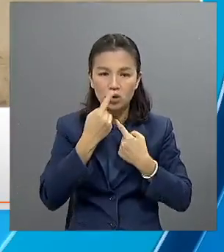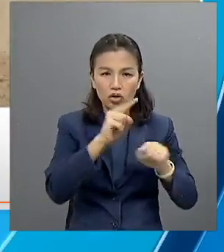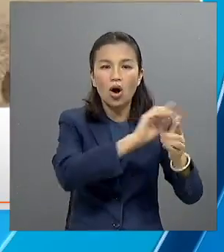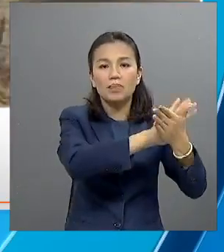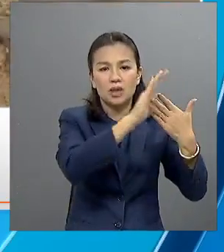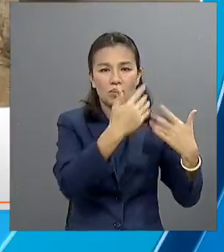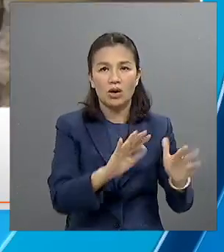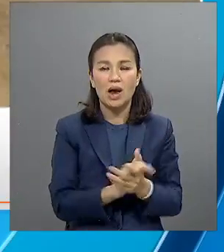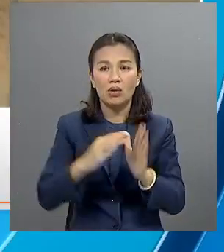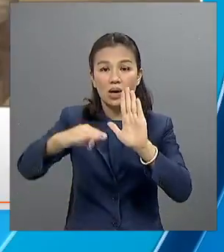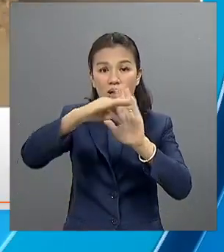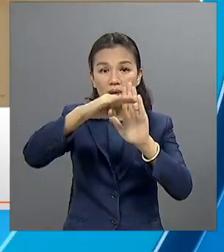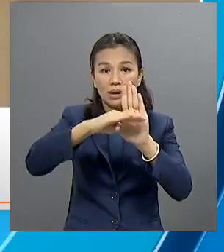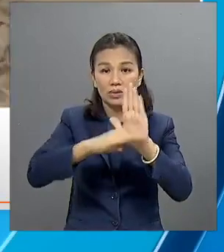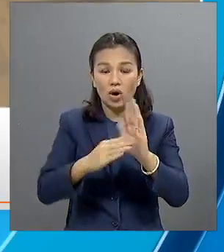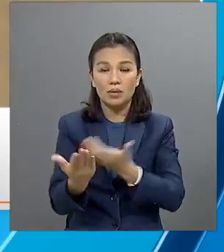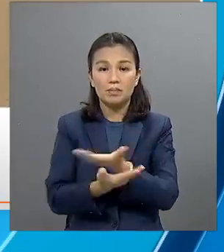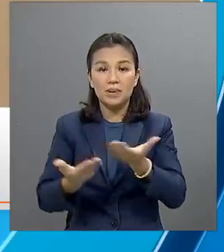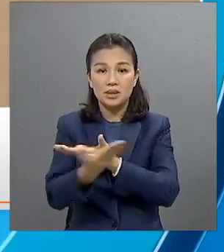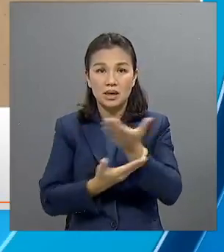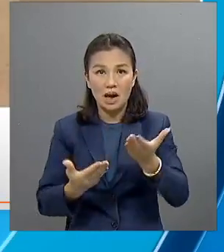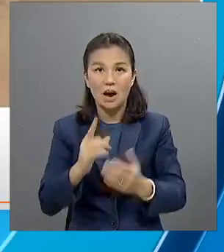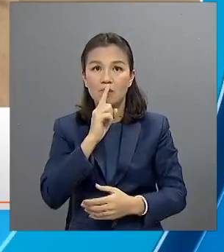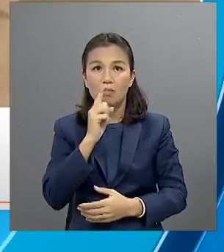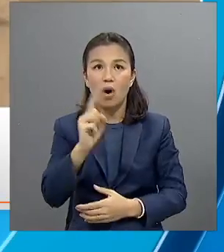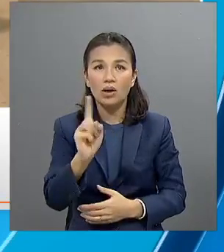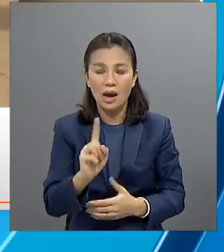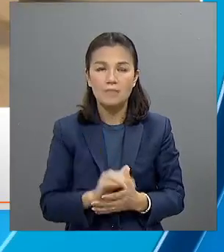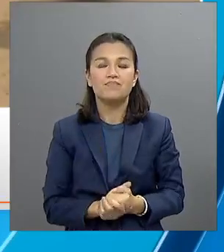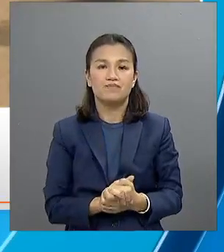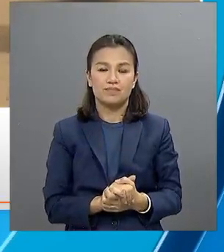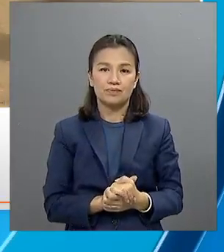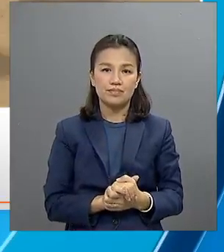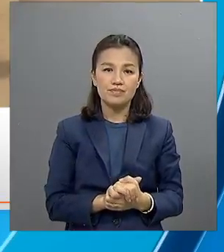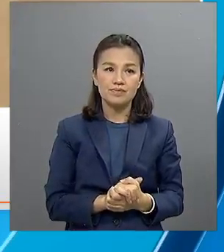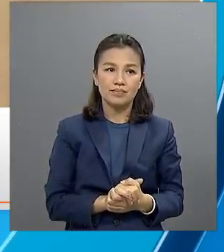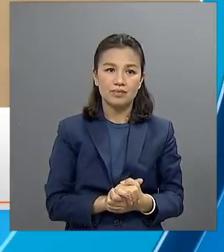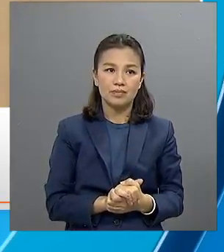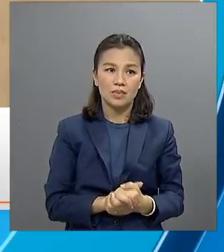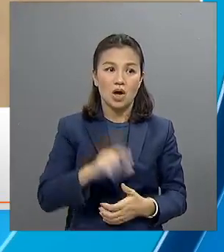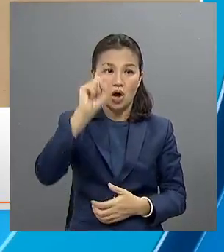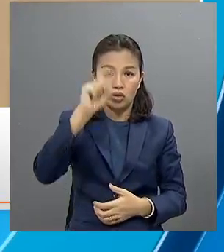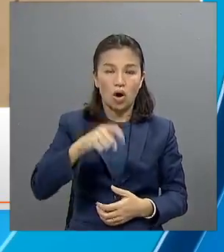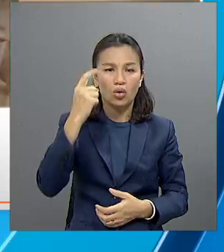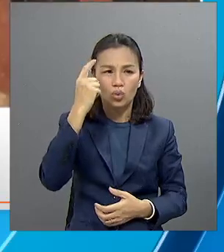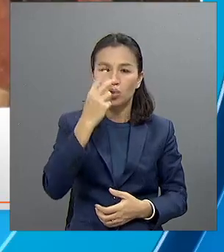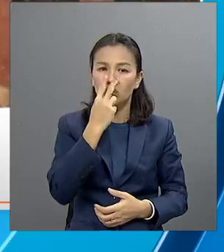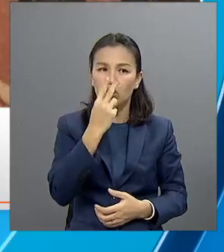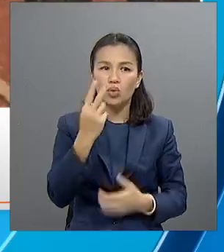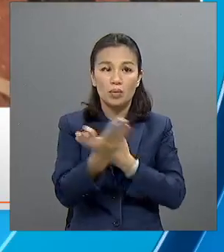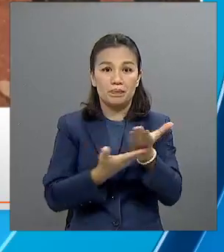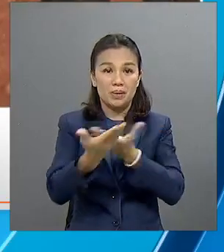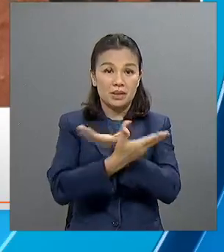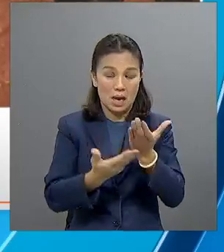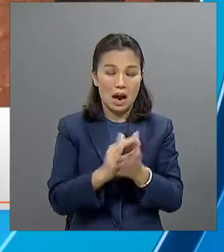พิจารณาเนี่ยหนึ่งอย่างที่ผมนำเรียนทางคุณปิยชาติว่า เ ราต้องพิจารณาส่วนราชการเป็นหลักก่อนเพราะว่าที่ราชพัสดุเนี่ยเ